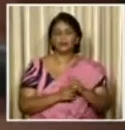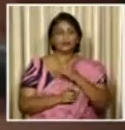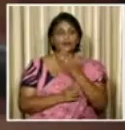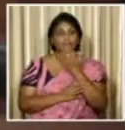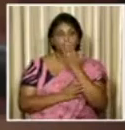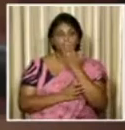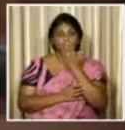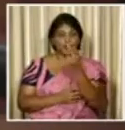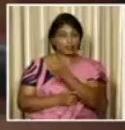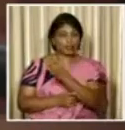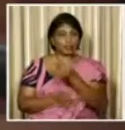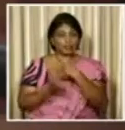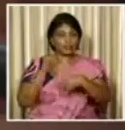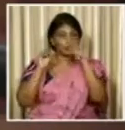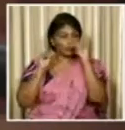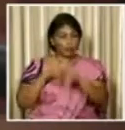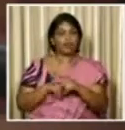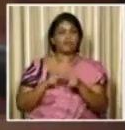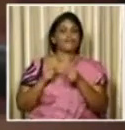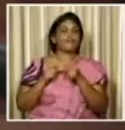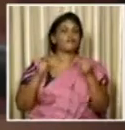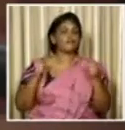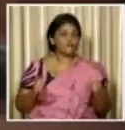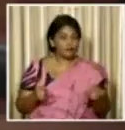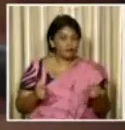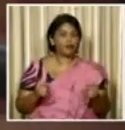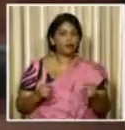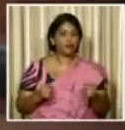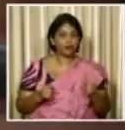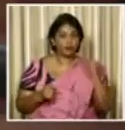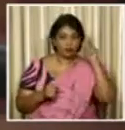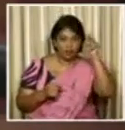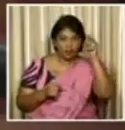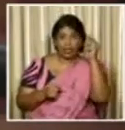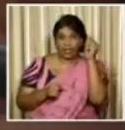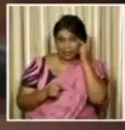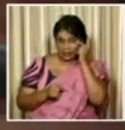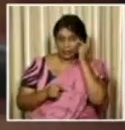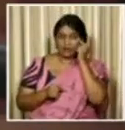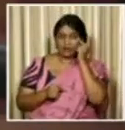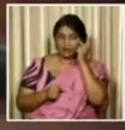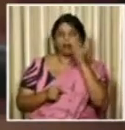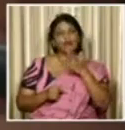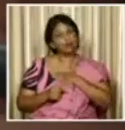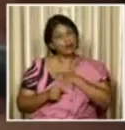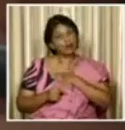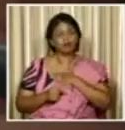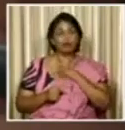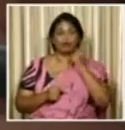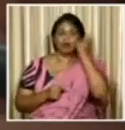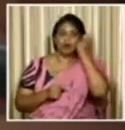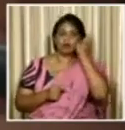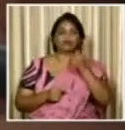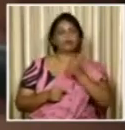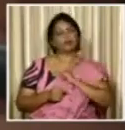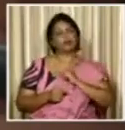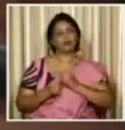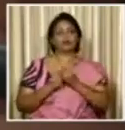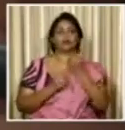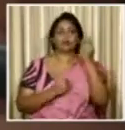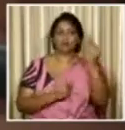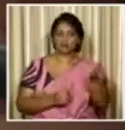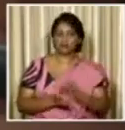niyadawa inna denna viruddha dunna yai kiyala obathuma salakanne nam mage teerka chande mama paksha laba denu